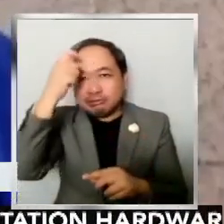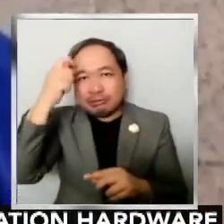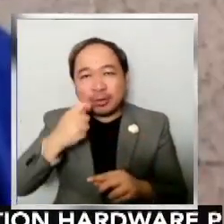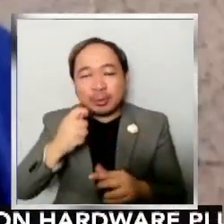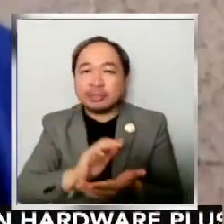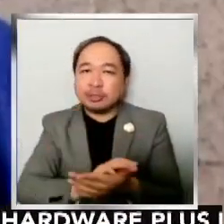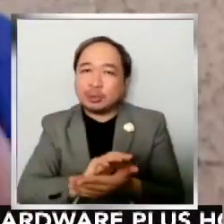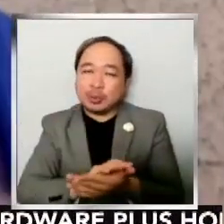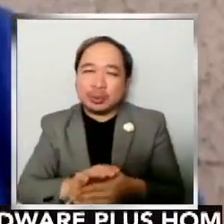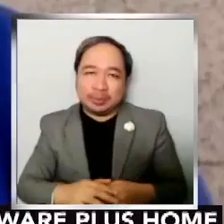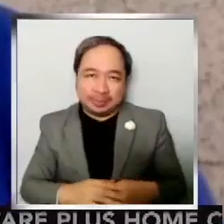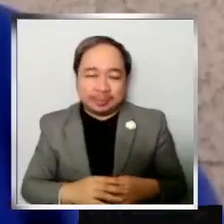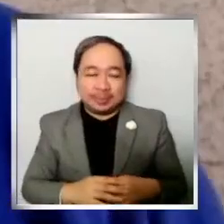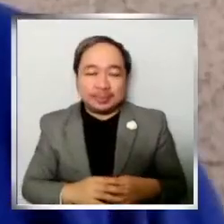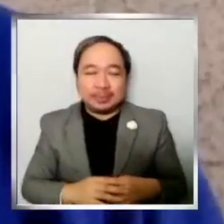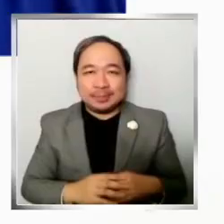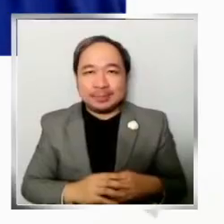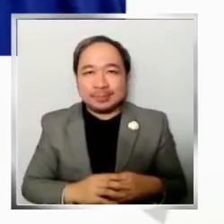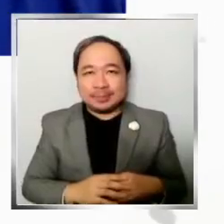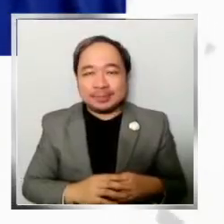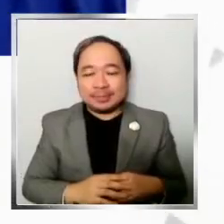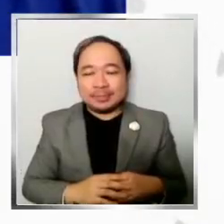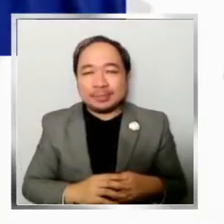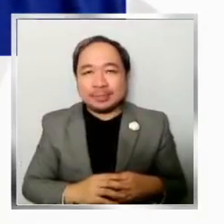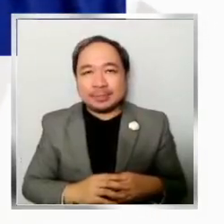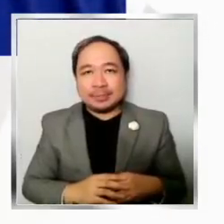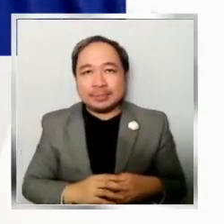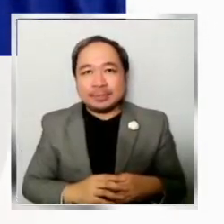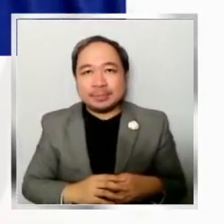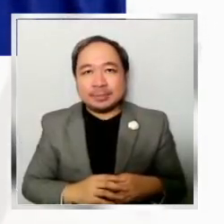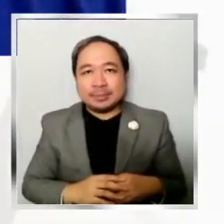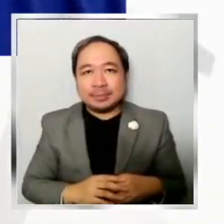Canlas at Lars Santiago, updated sa showbiz happenings.